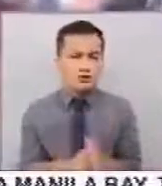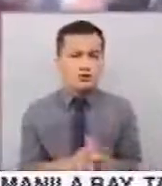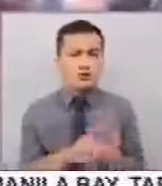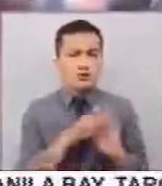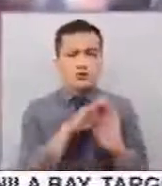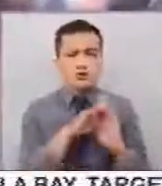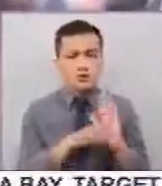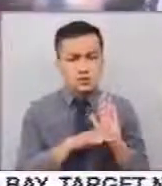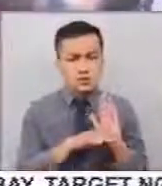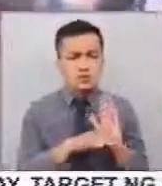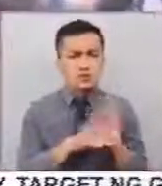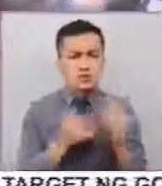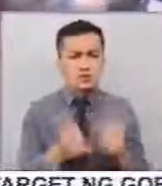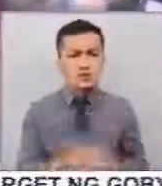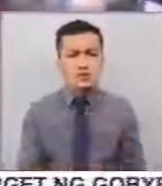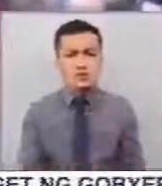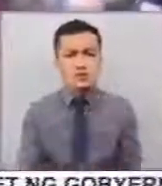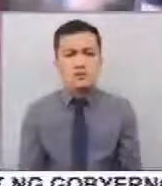ngayon yan.